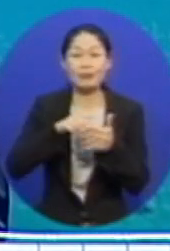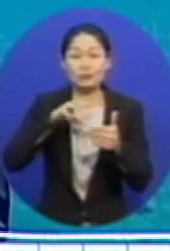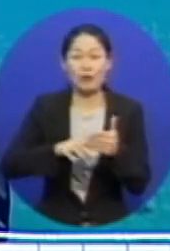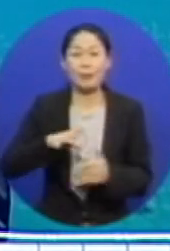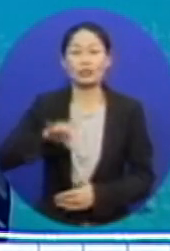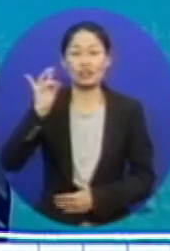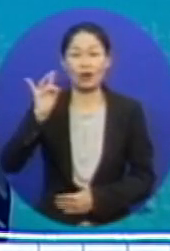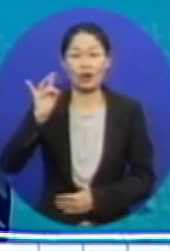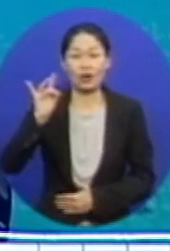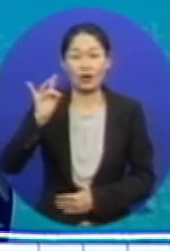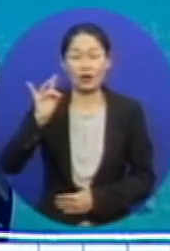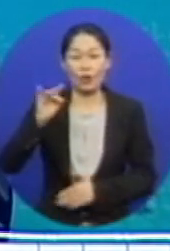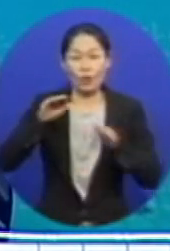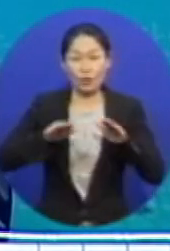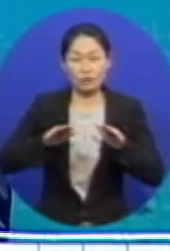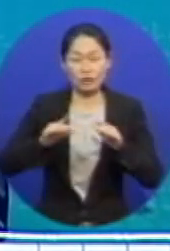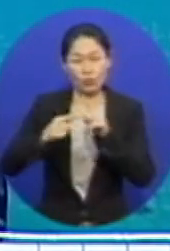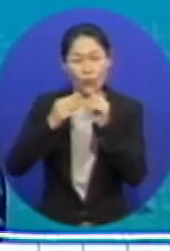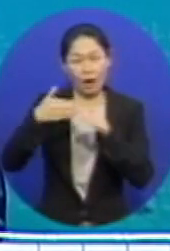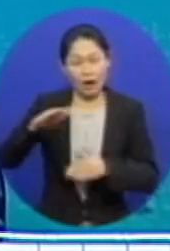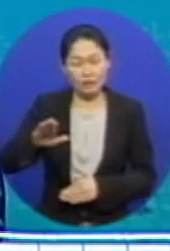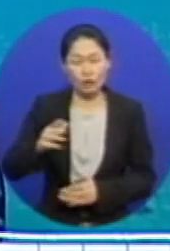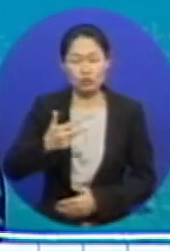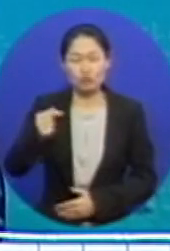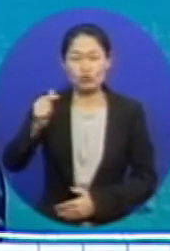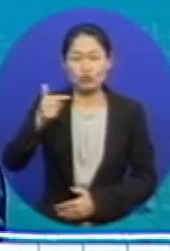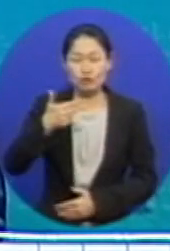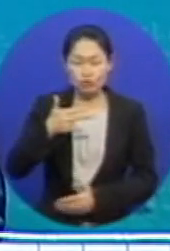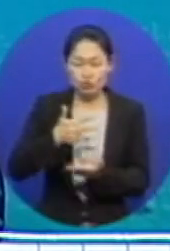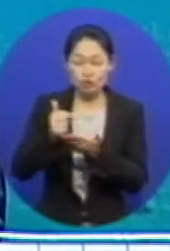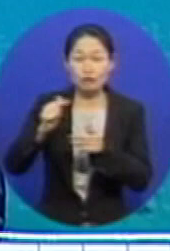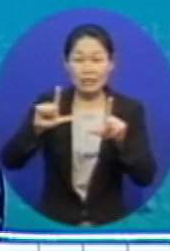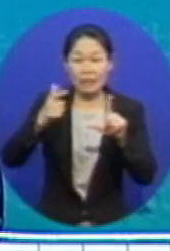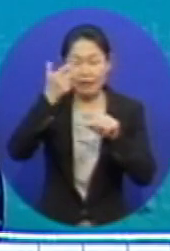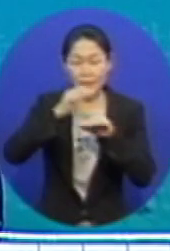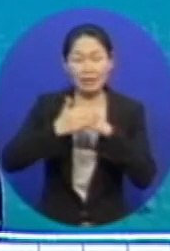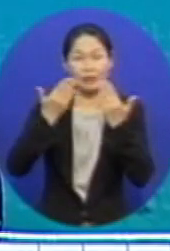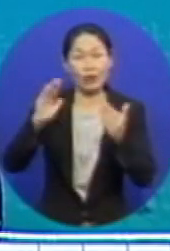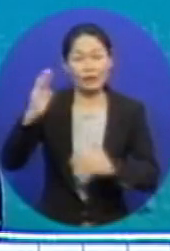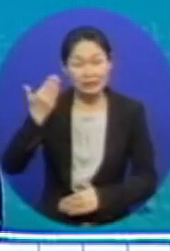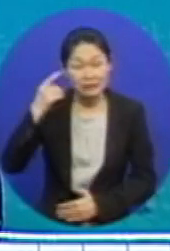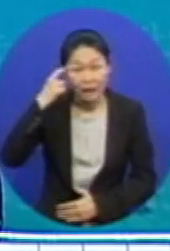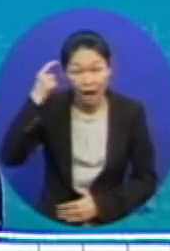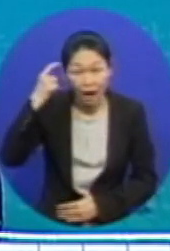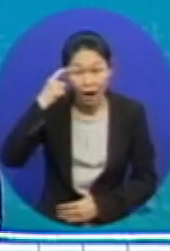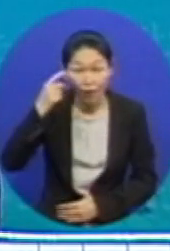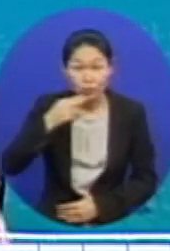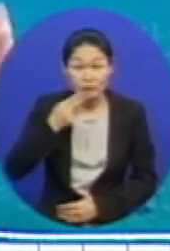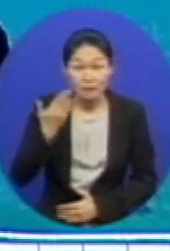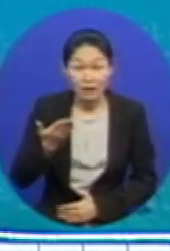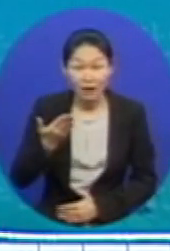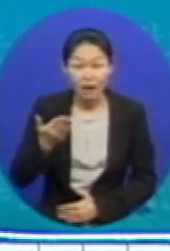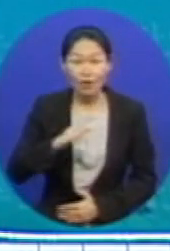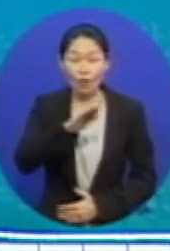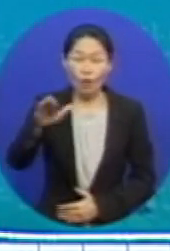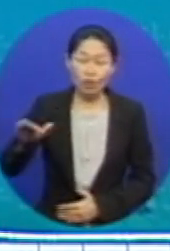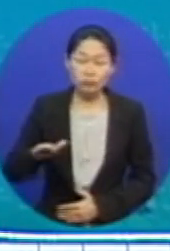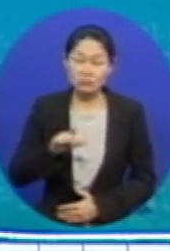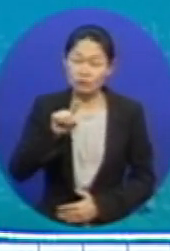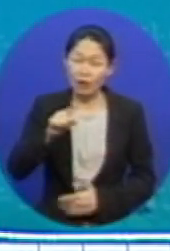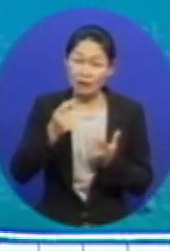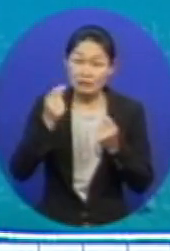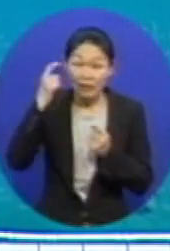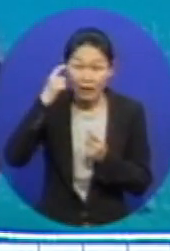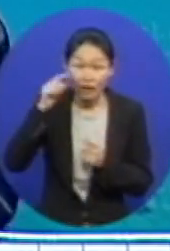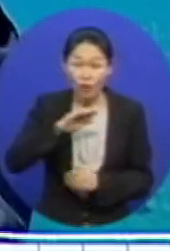먼저 오늘 교회 가서 주일 예배 드려야지 그런 생각이 없었나요 그것이 여러분의 생각이었을